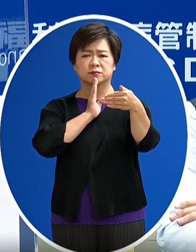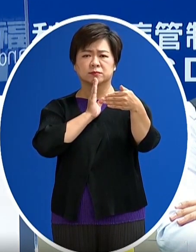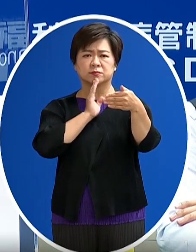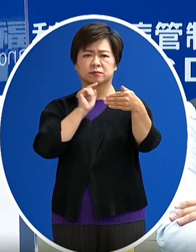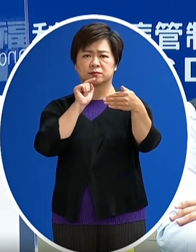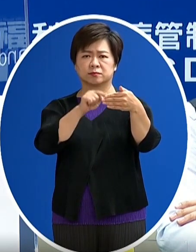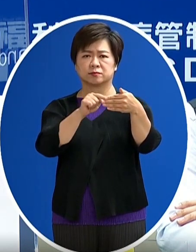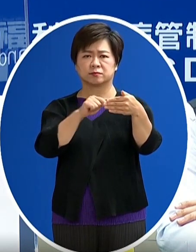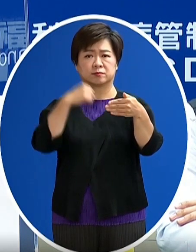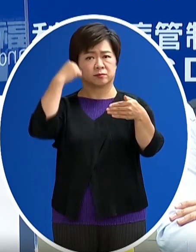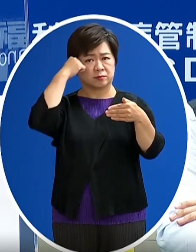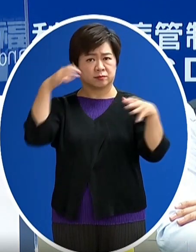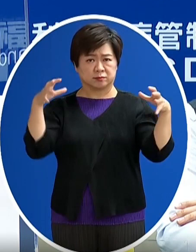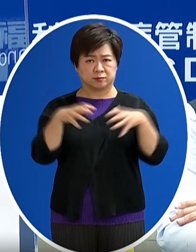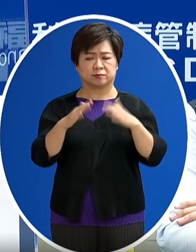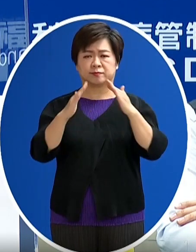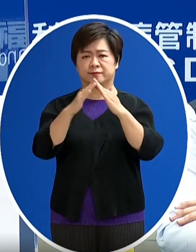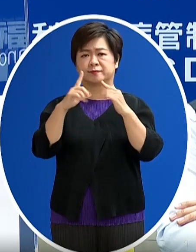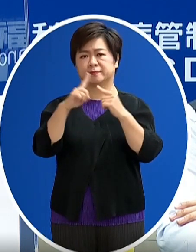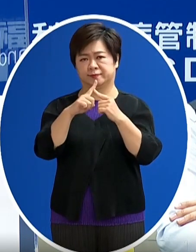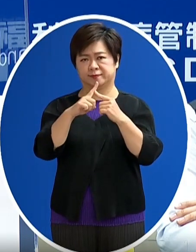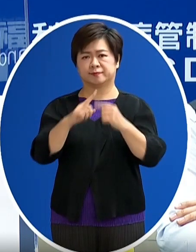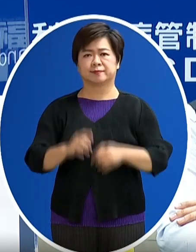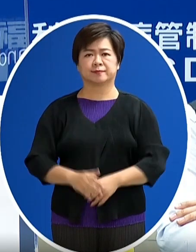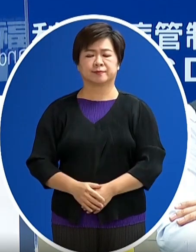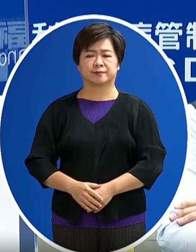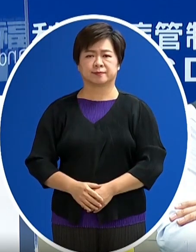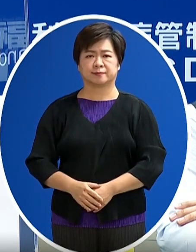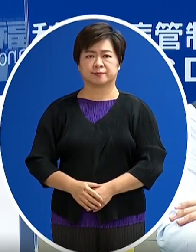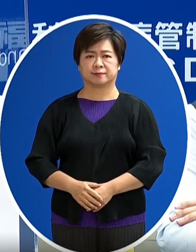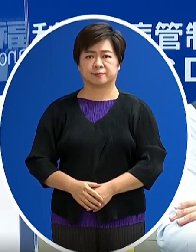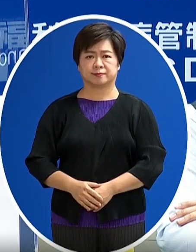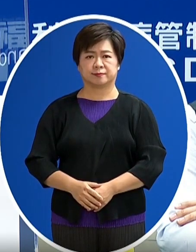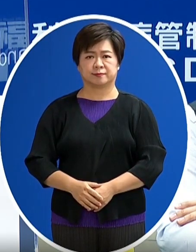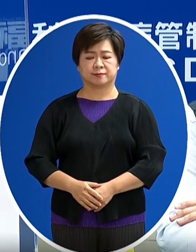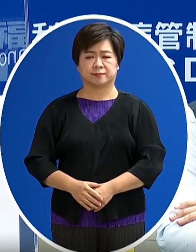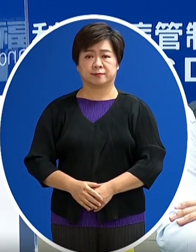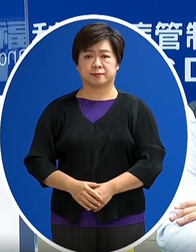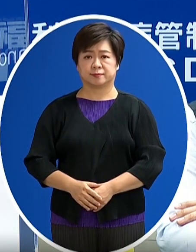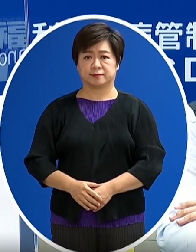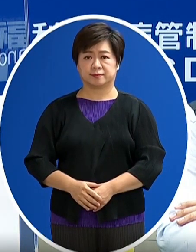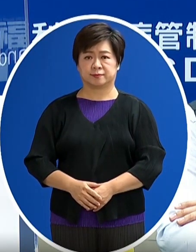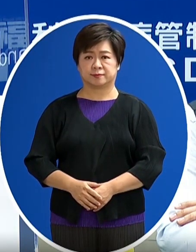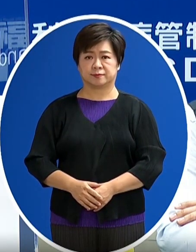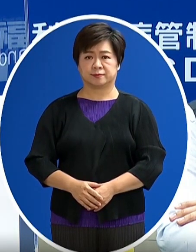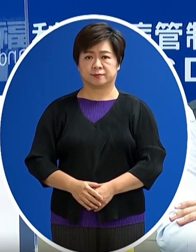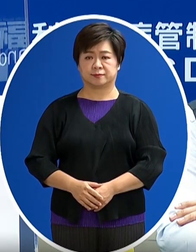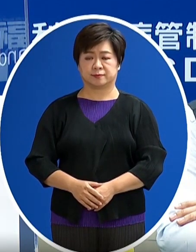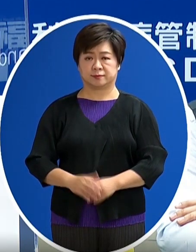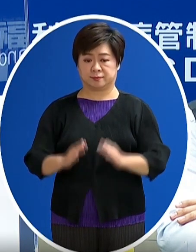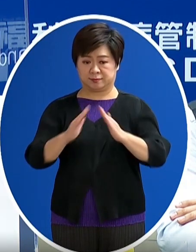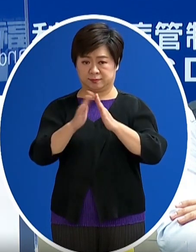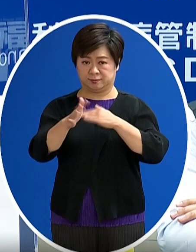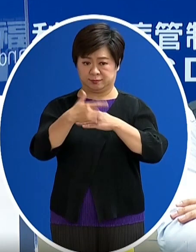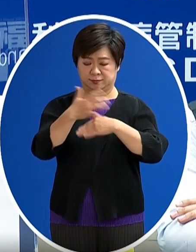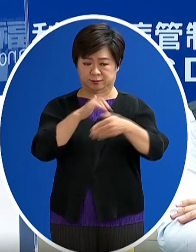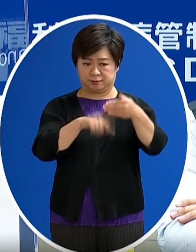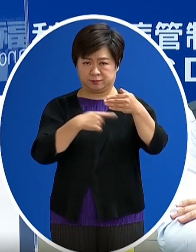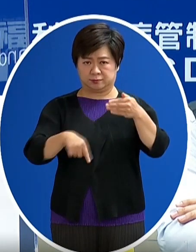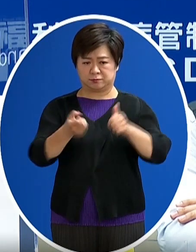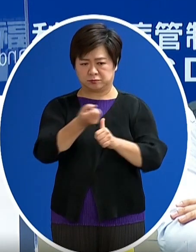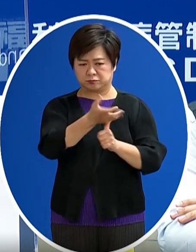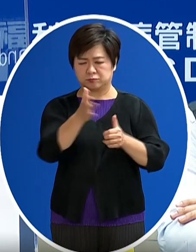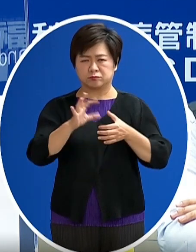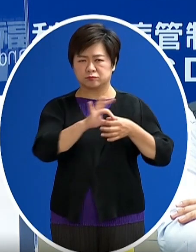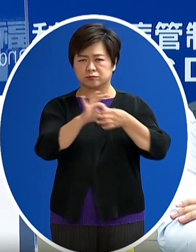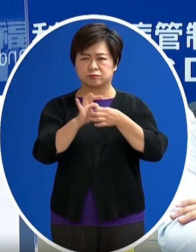一个同住的家人了，所以在这里面应该是有九例已经知道感染源，四例关